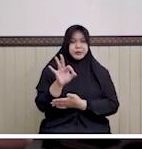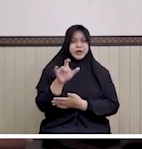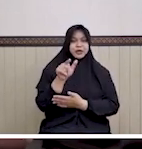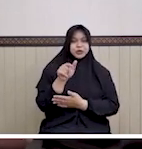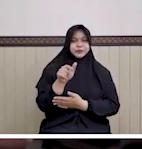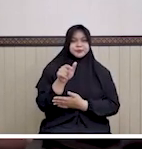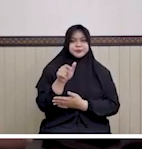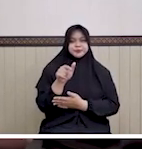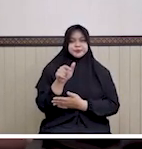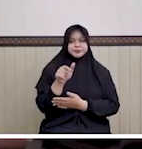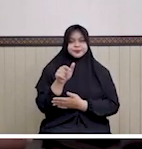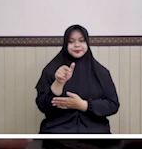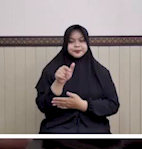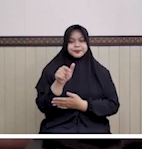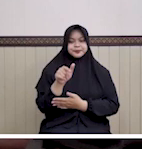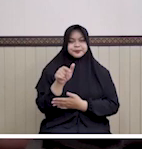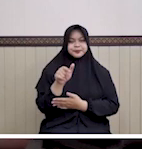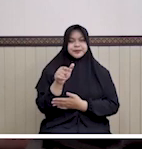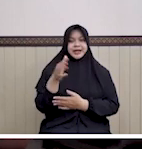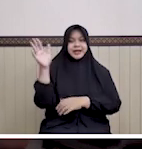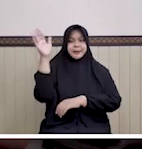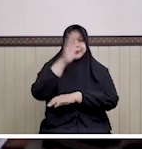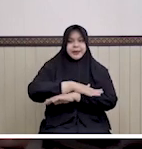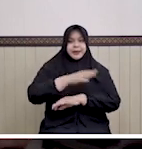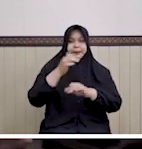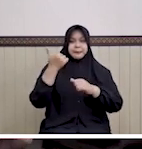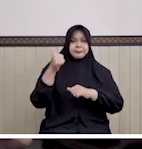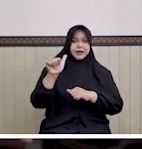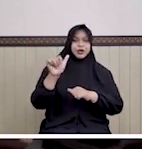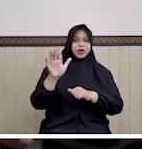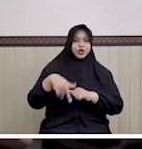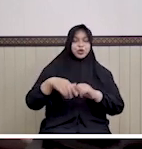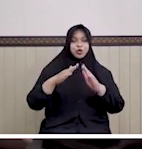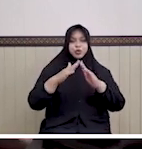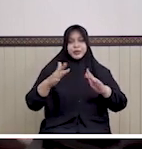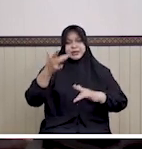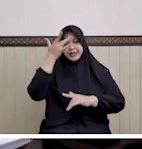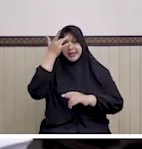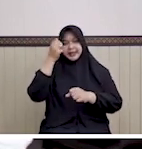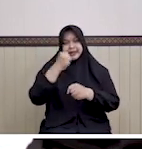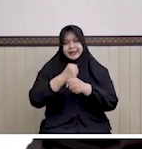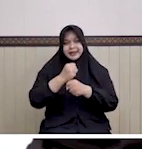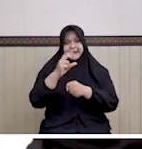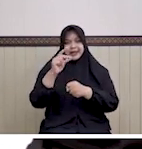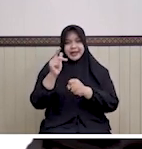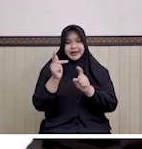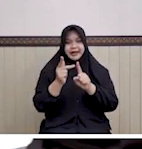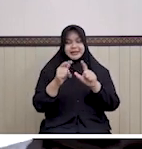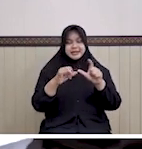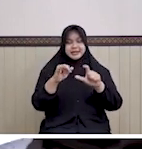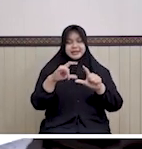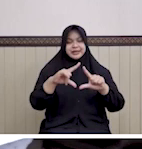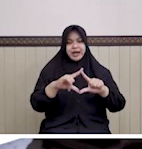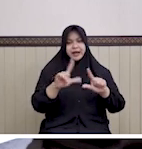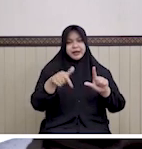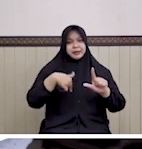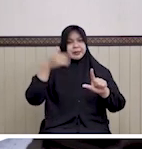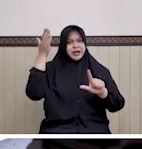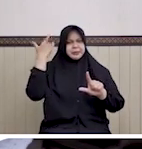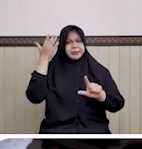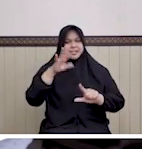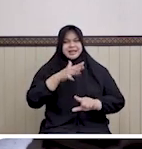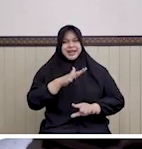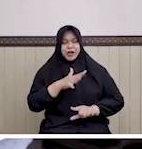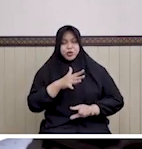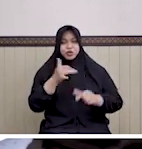bangsa terbesar ya Aa berita Bagus lagi bahwa gracias Kresia Kalau kemarin kan masih ragu-ragu bisa sikat